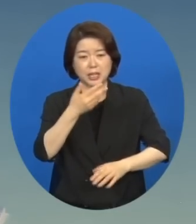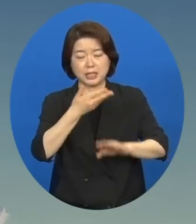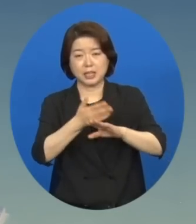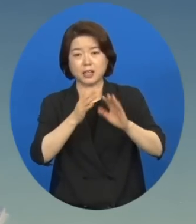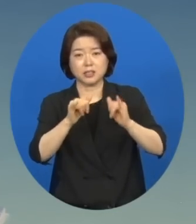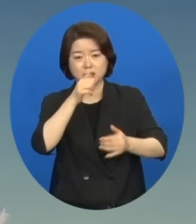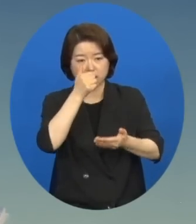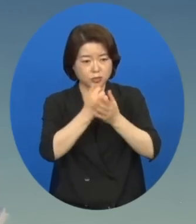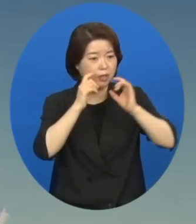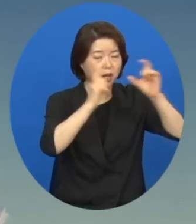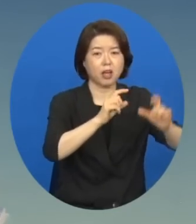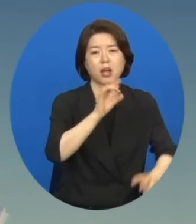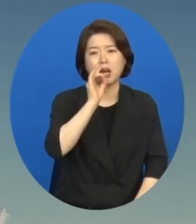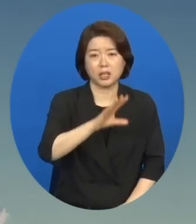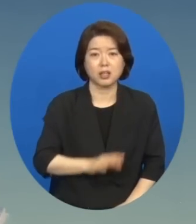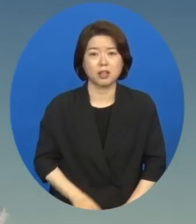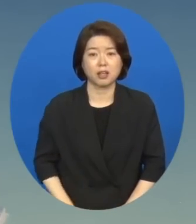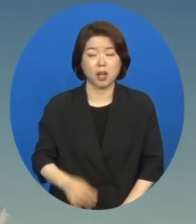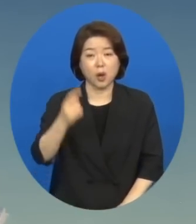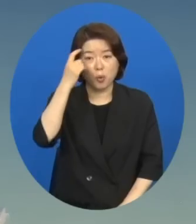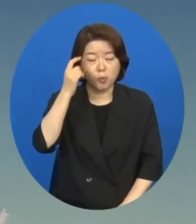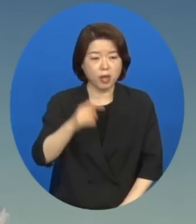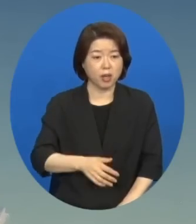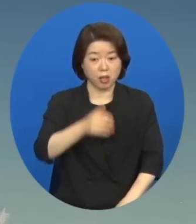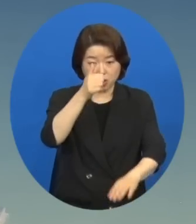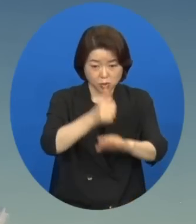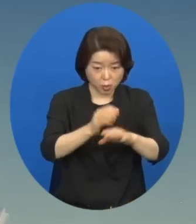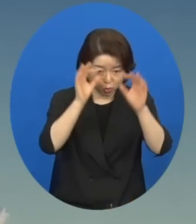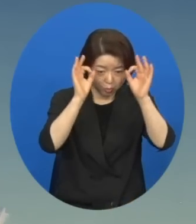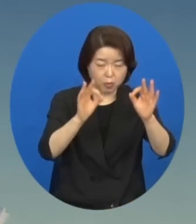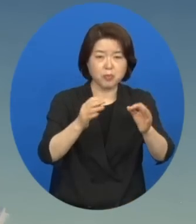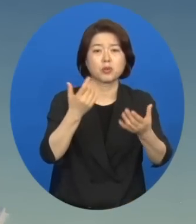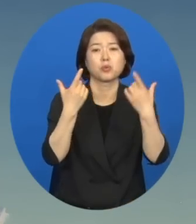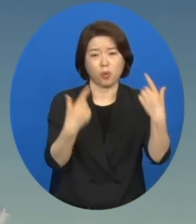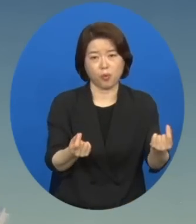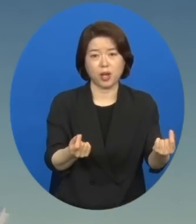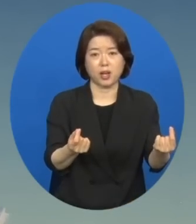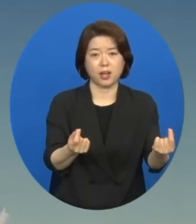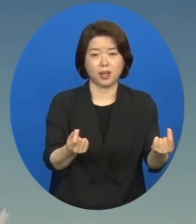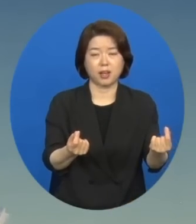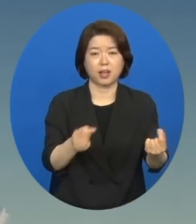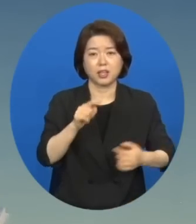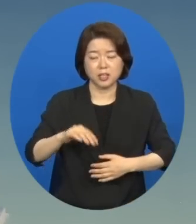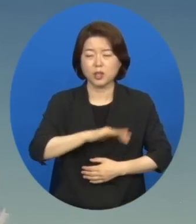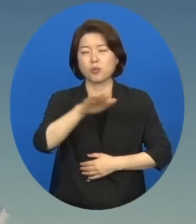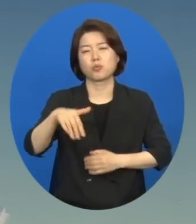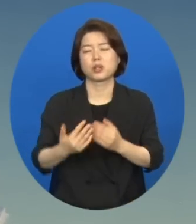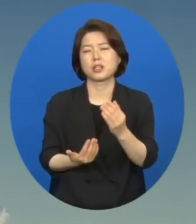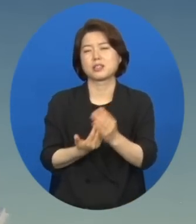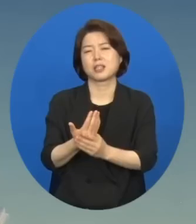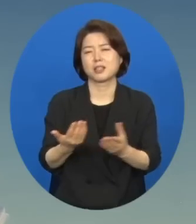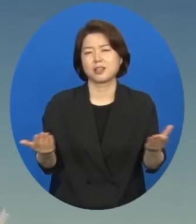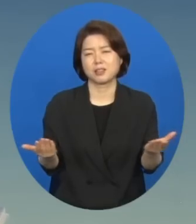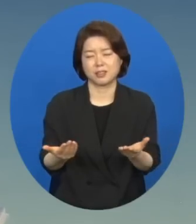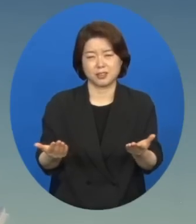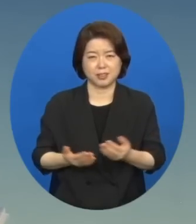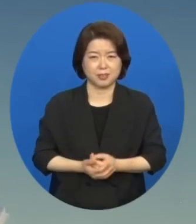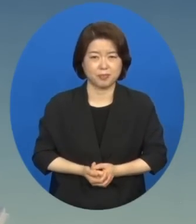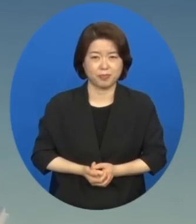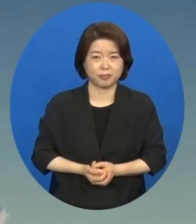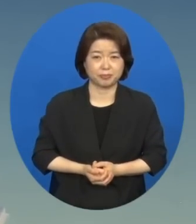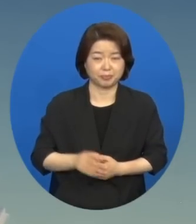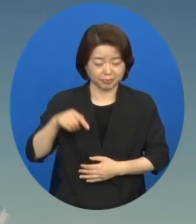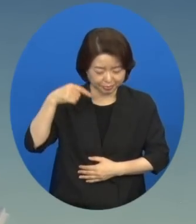정죄하지 않습니다. 왜냐하면 결국에는 똑같으니까요. 이게 우리에게 일어나는 일이에요. 자, 그